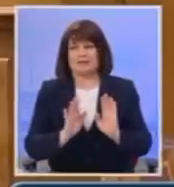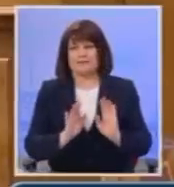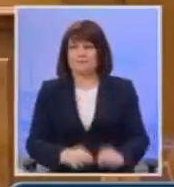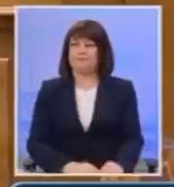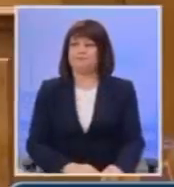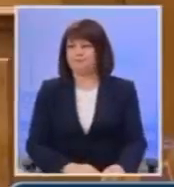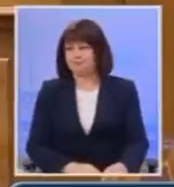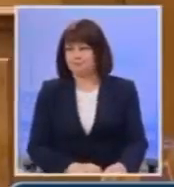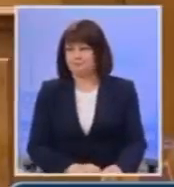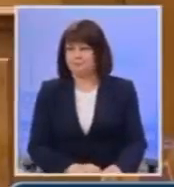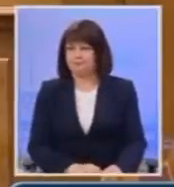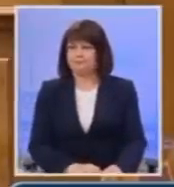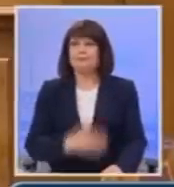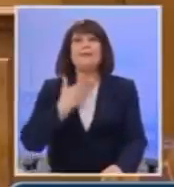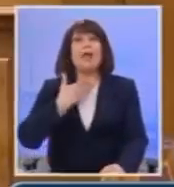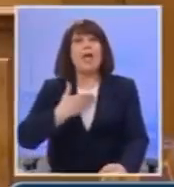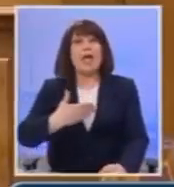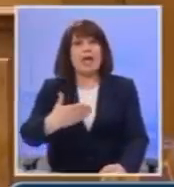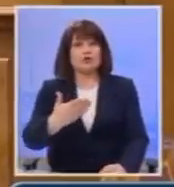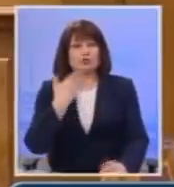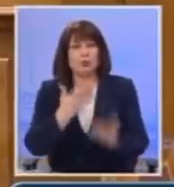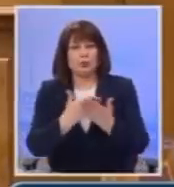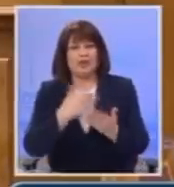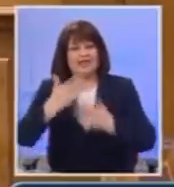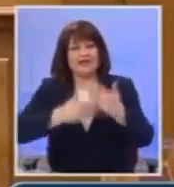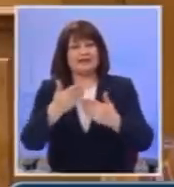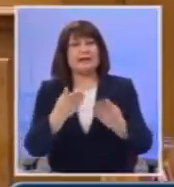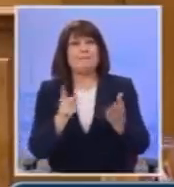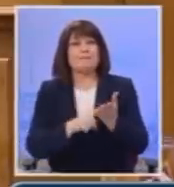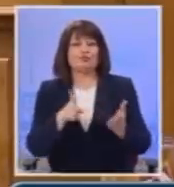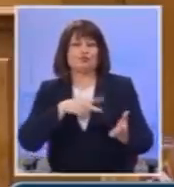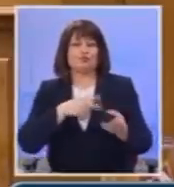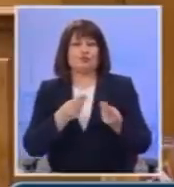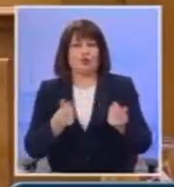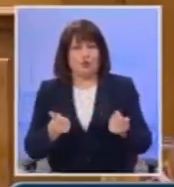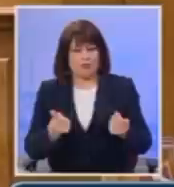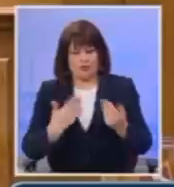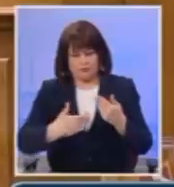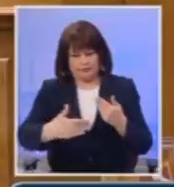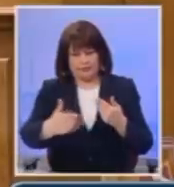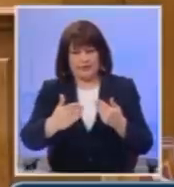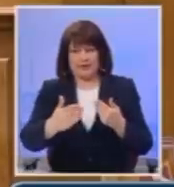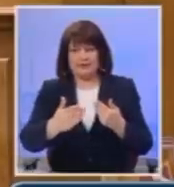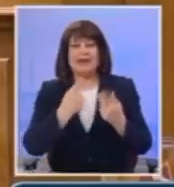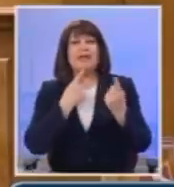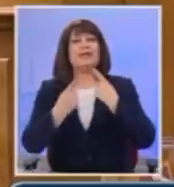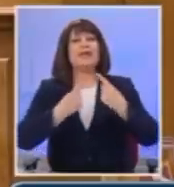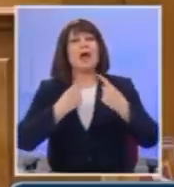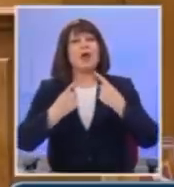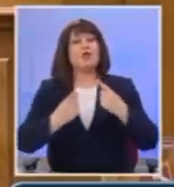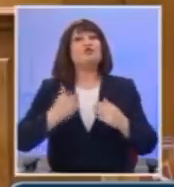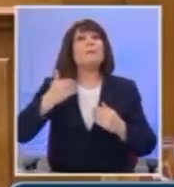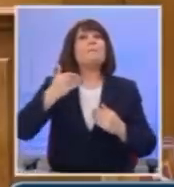Μέχρι να ολοκληρωθεί αυτή η διαδικασία με τον πιο σωστό τρόπο, η διαδικασία του διαλόγου για το